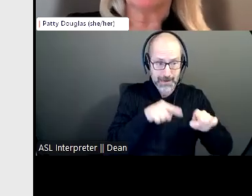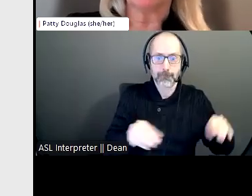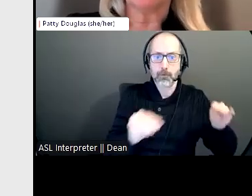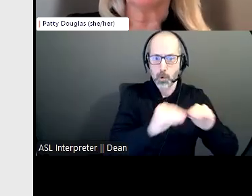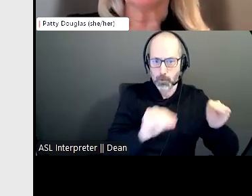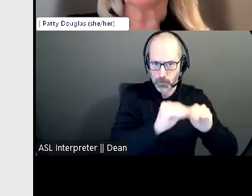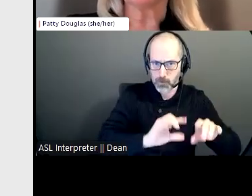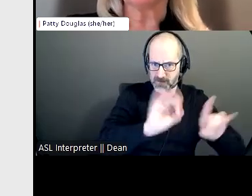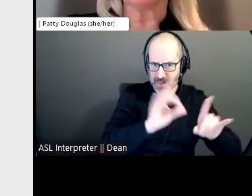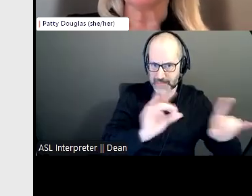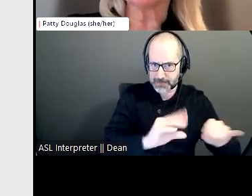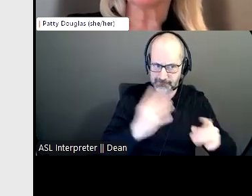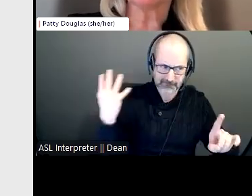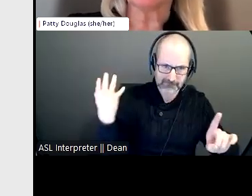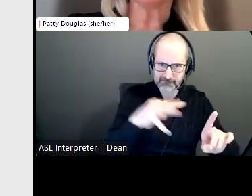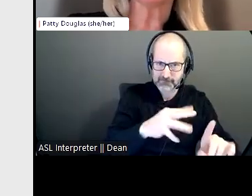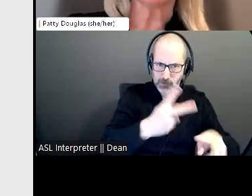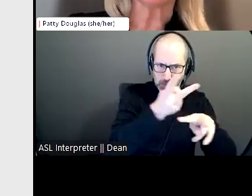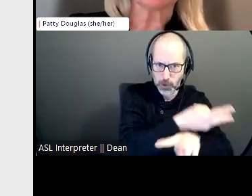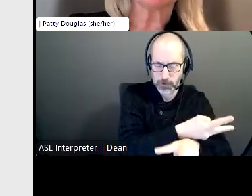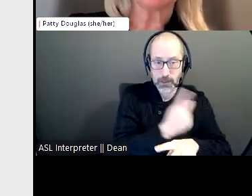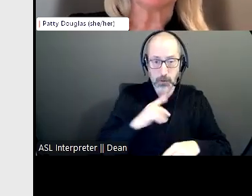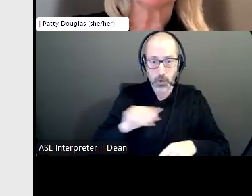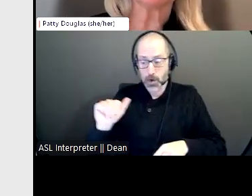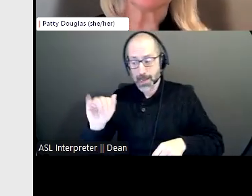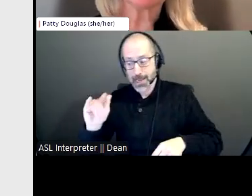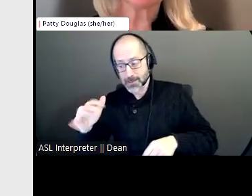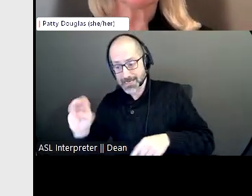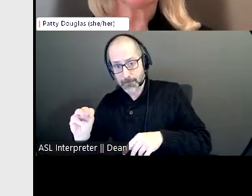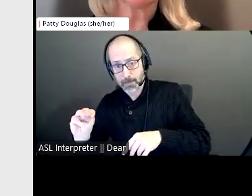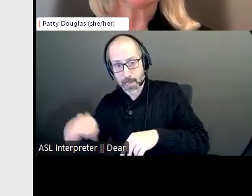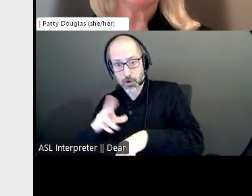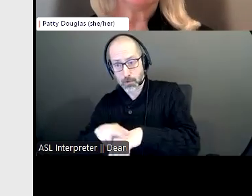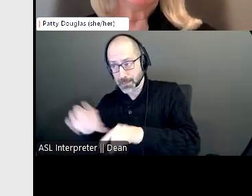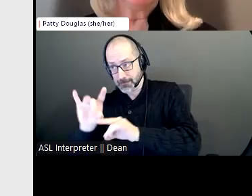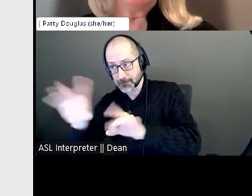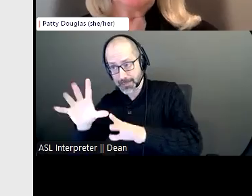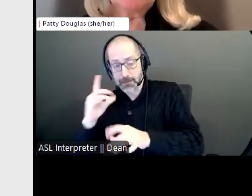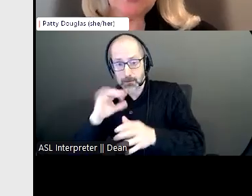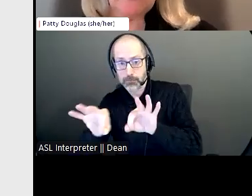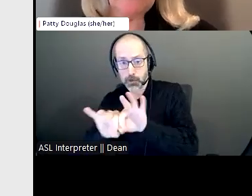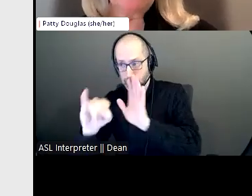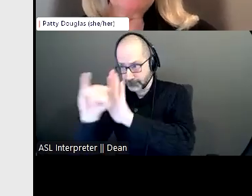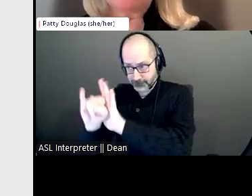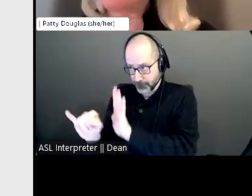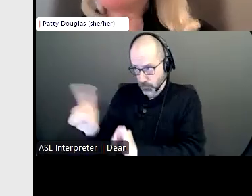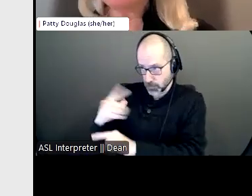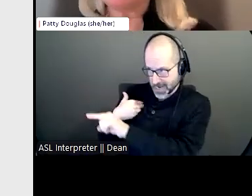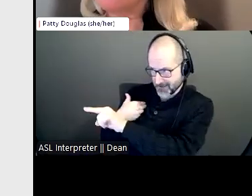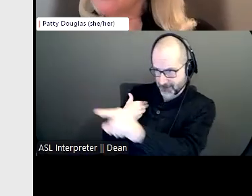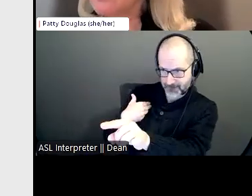d'examiner comment le capacitisme et la violence normalisée se manifestent dans les milieux de service.